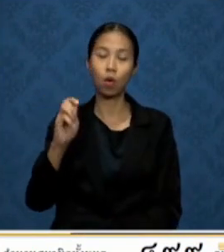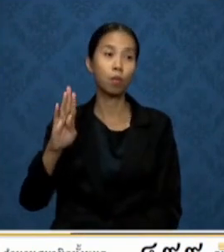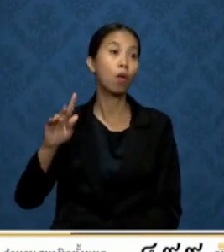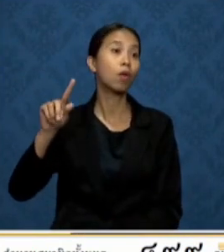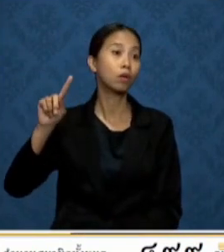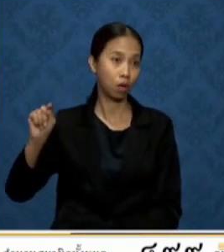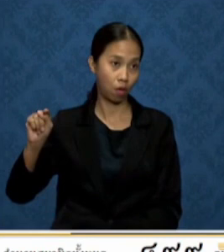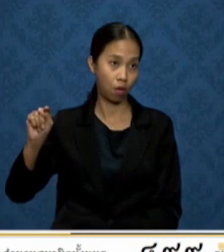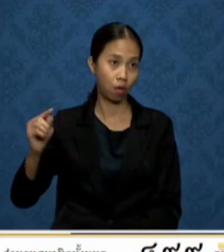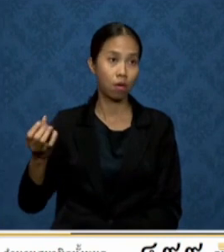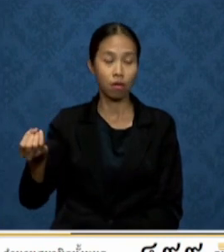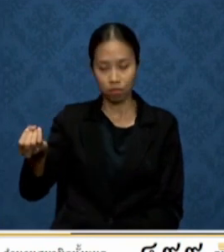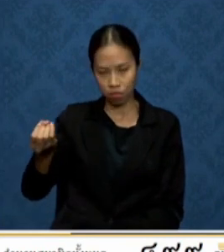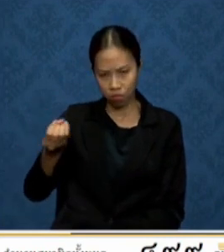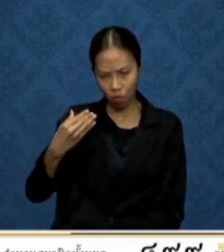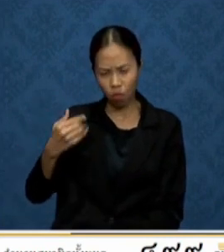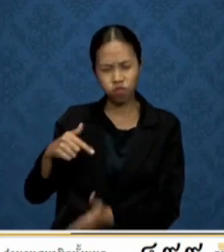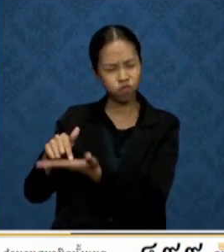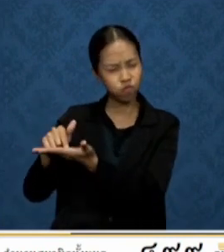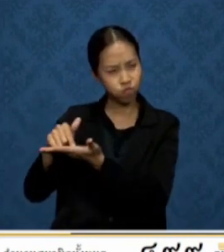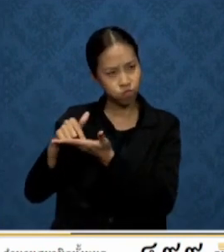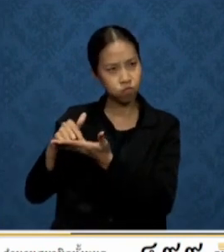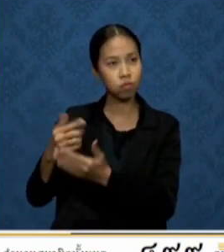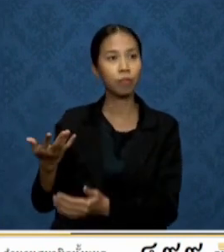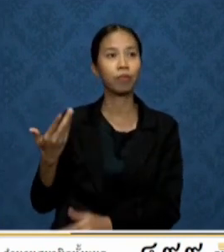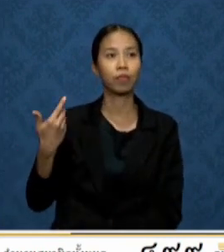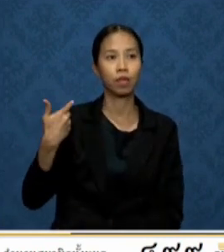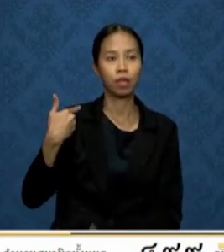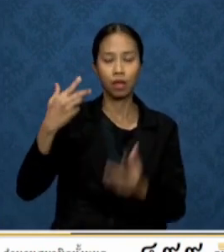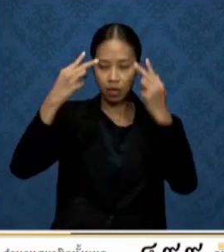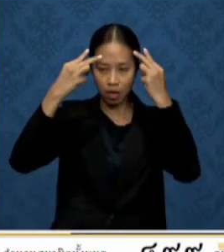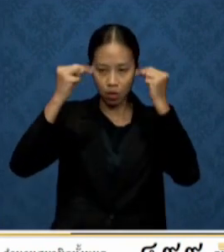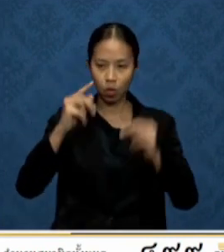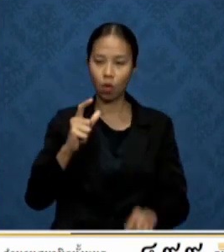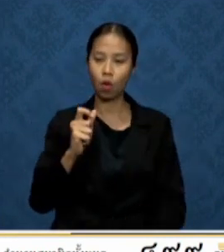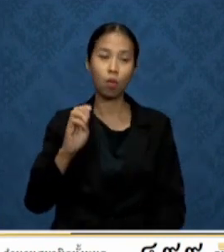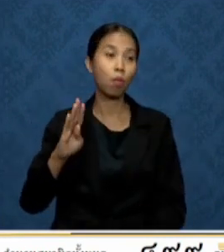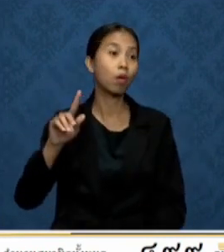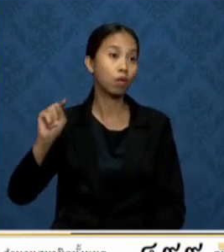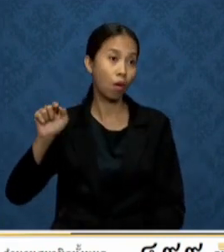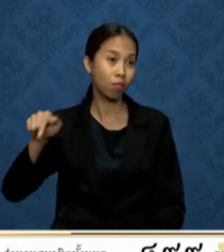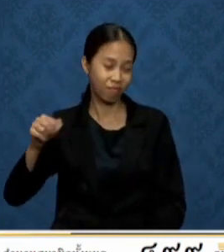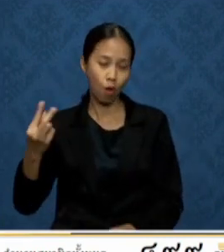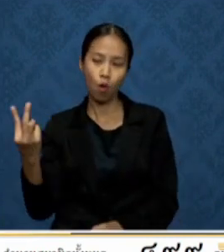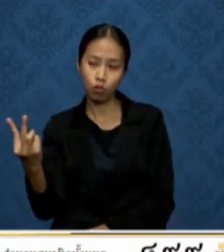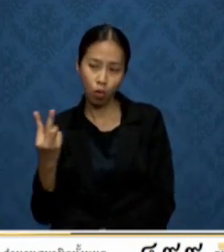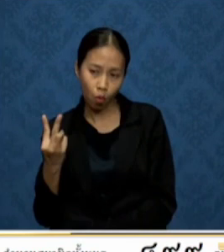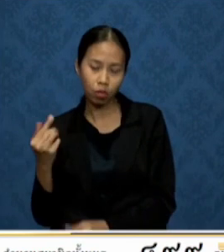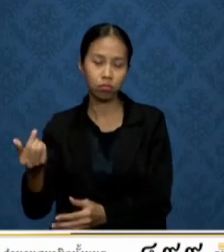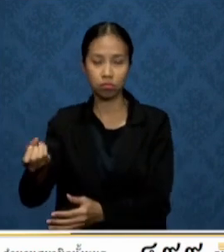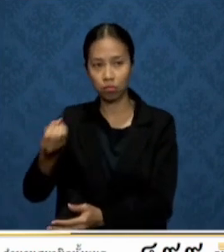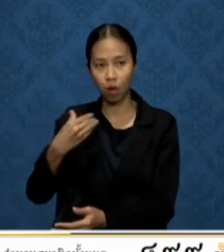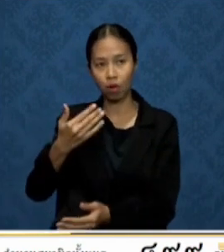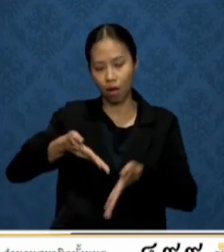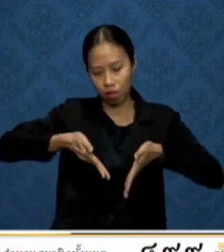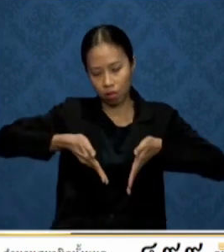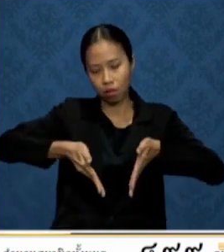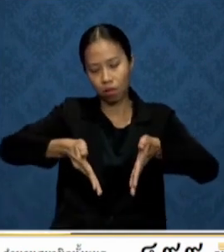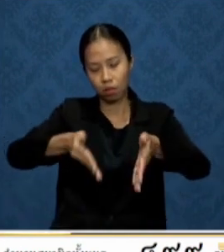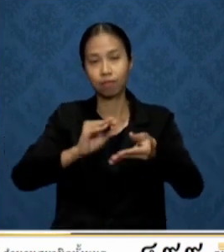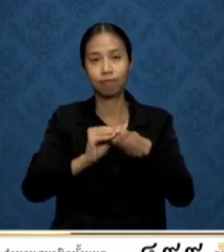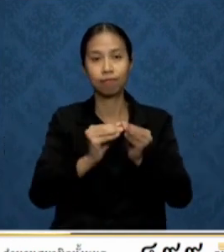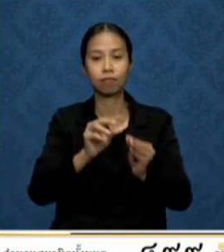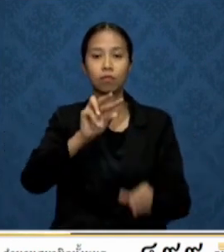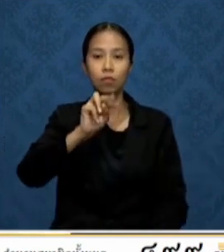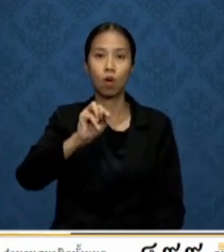่งและนายชิอกษณนาคสัว นายกองการบอรงานสนตำบนท่าเสมดเนองจากถนนทางหลวงชนวด เลขที่